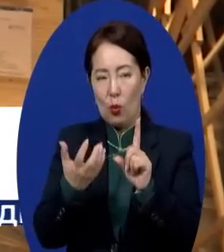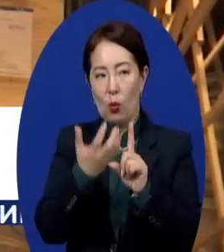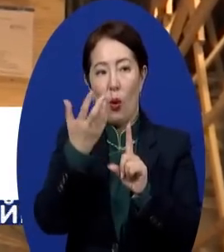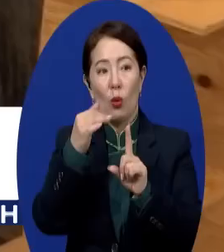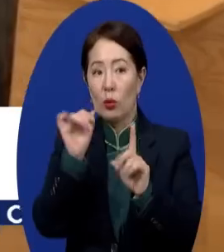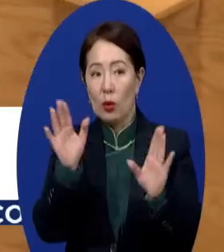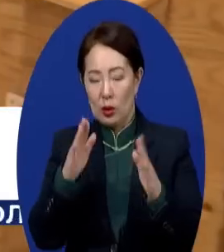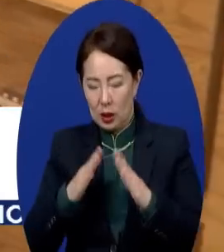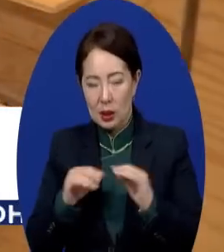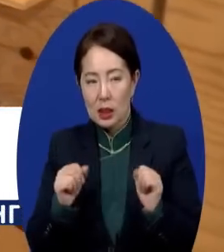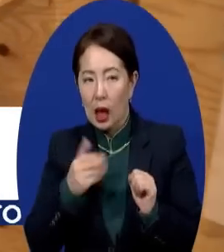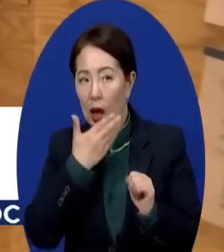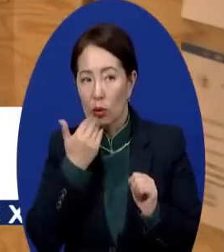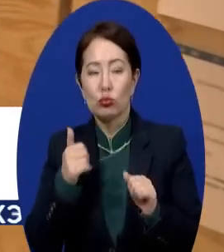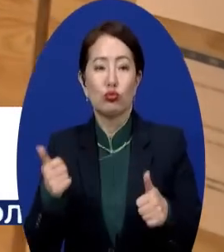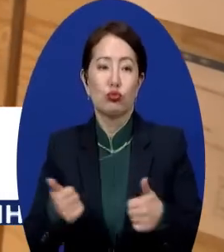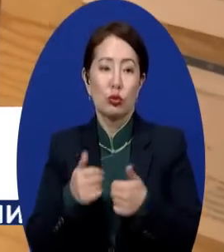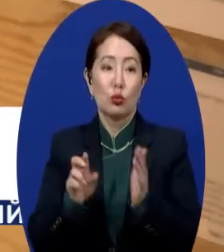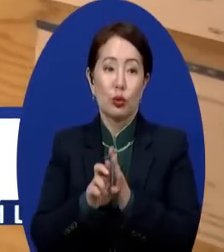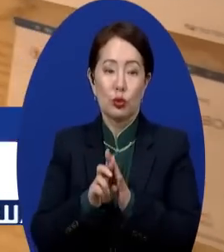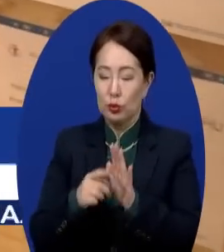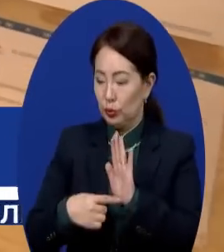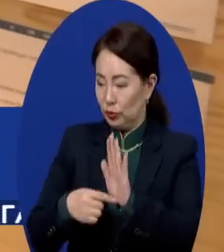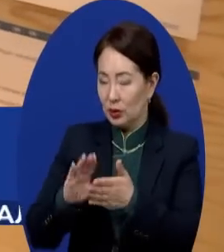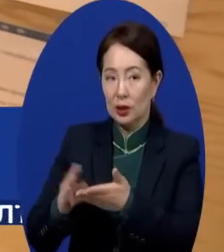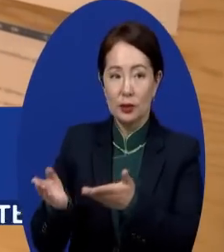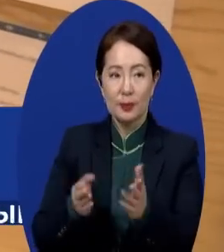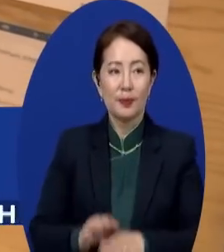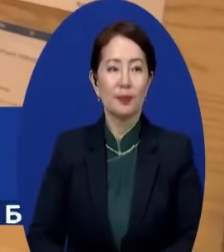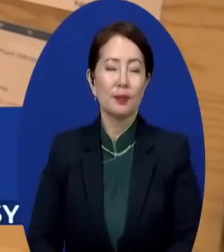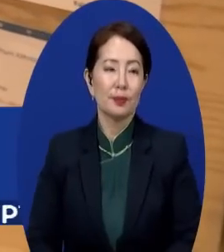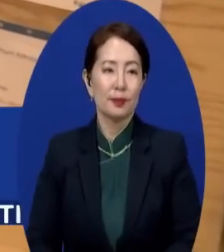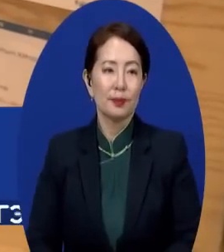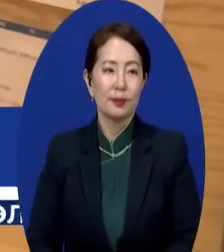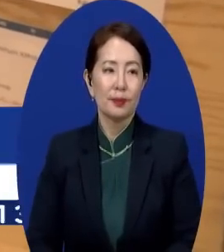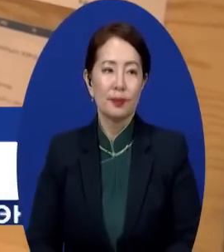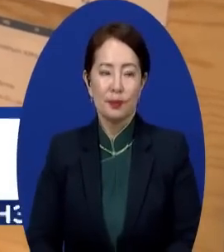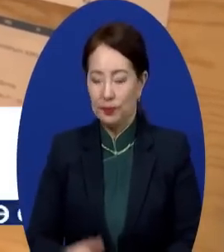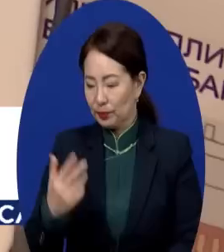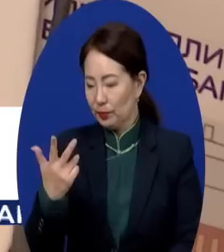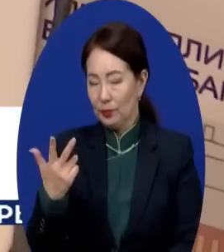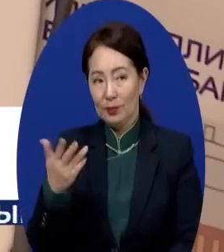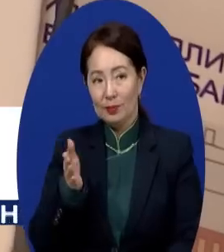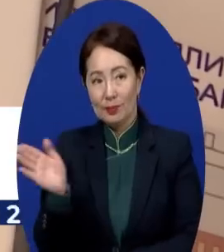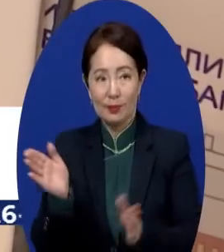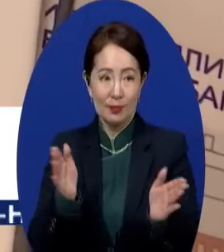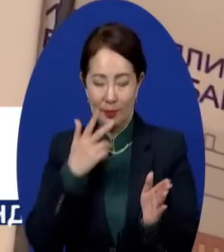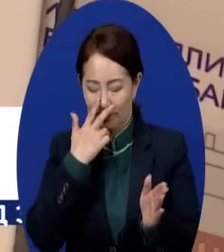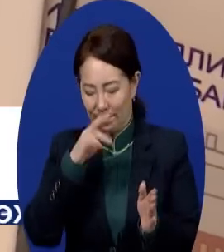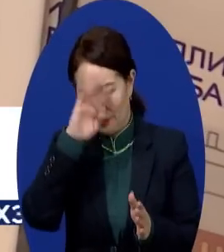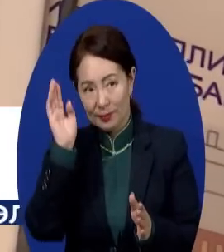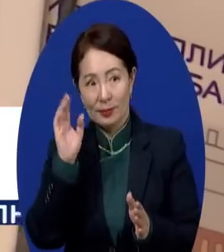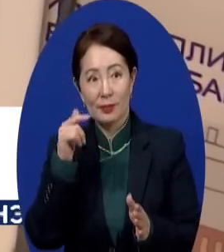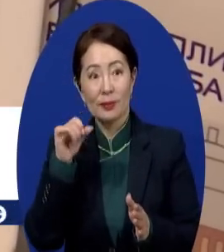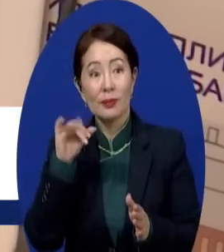байгаа хүмүүс даарахгүй бас аяд тухтай байх боломжийг энд танилцуулж байна. Гурван тийш арс юм халаагууртай. Халаагуурыг нэг нүү эрч